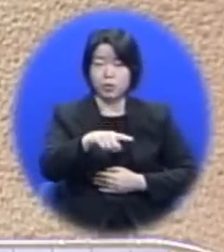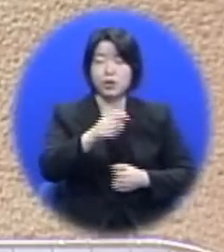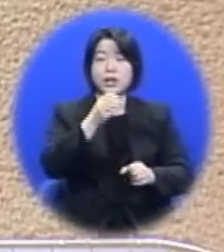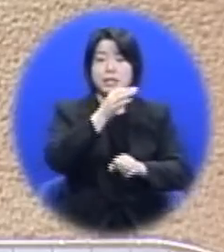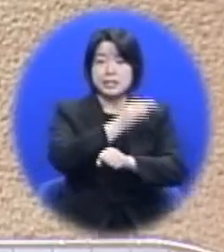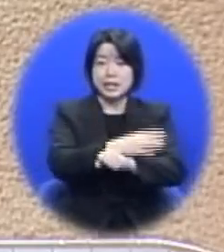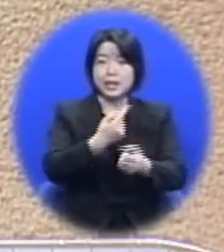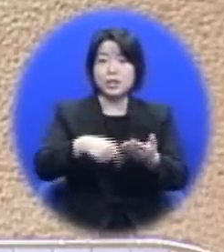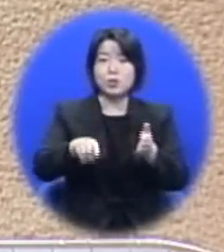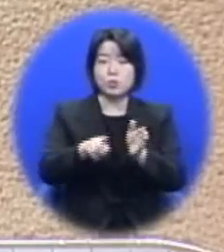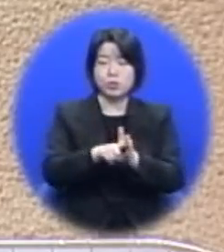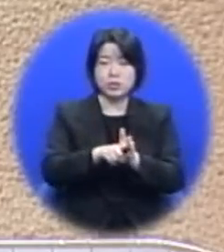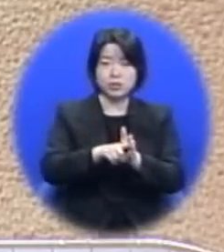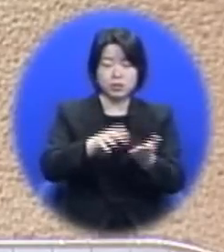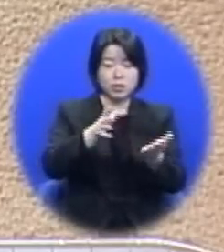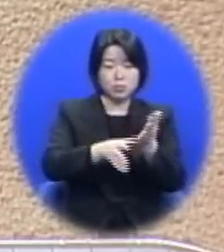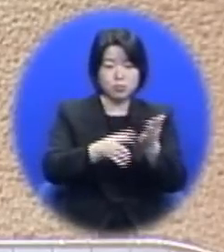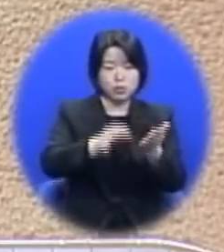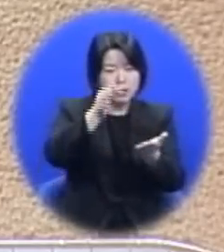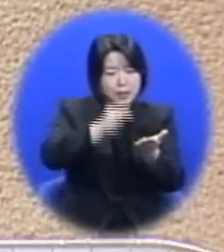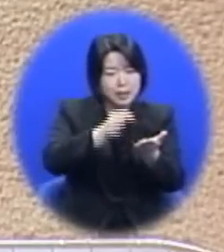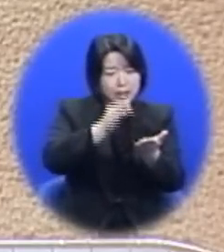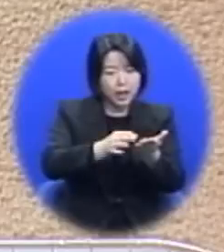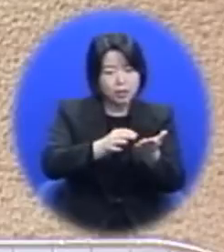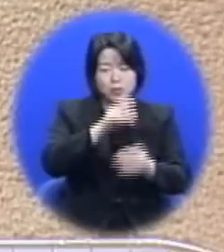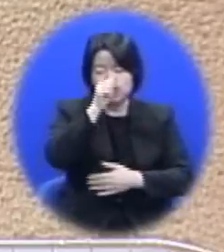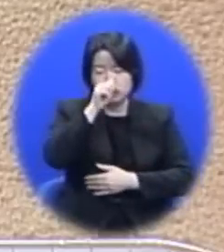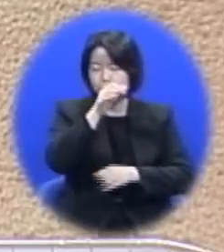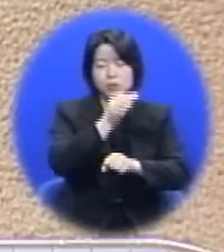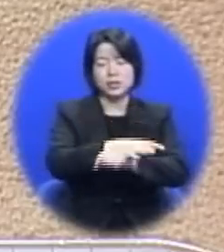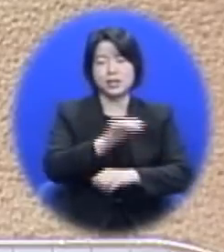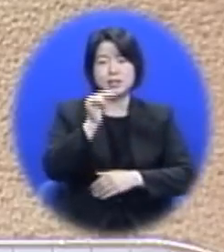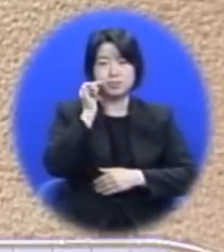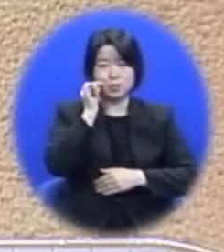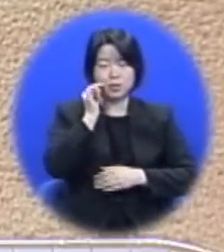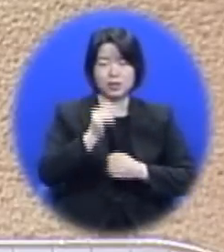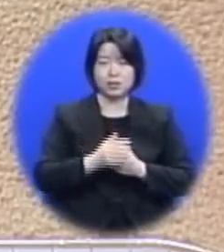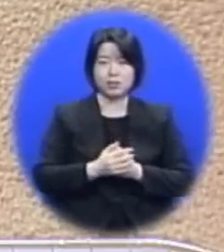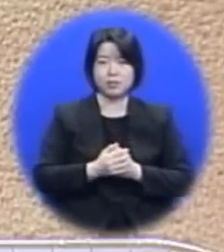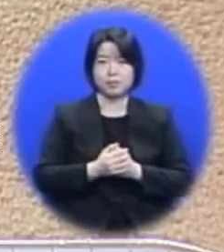살려면 물건값을 깎아서요 어떻게 좋은 거 사겠느냐.